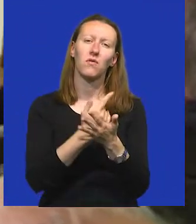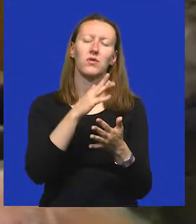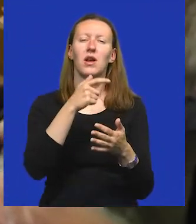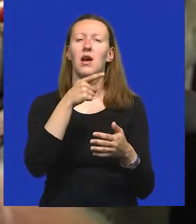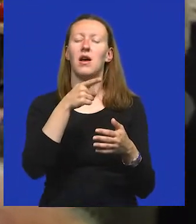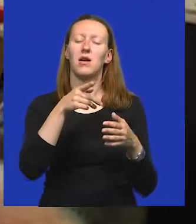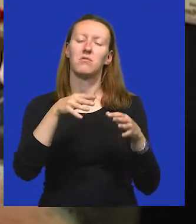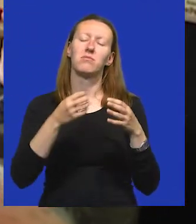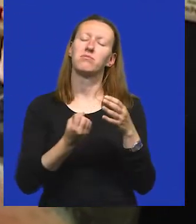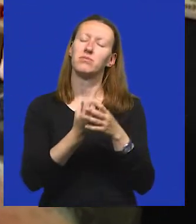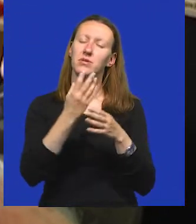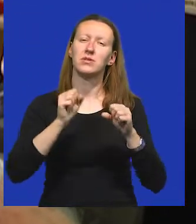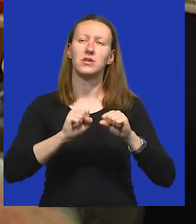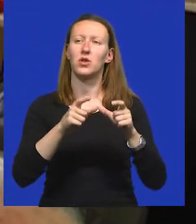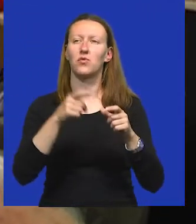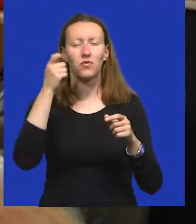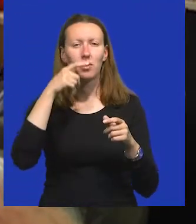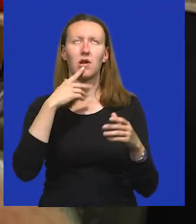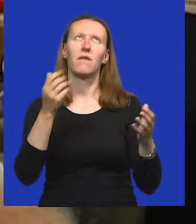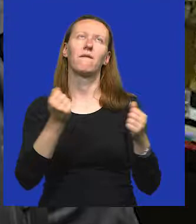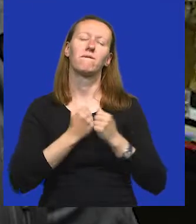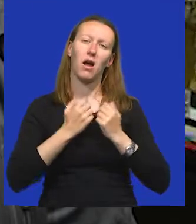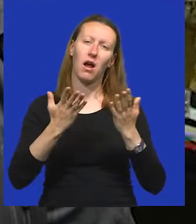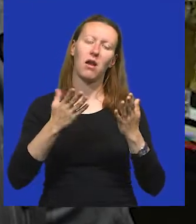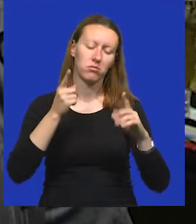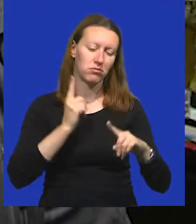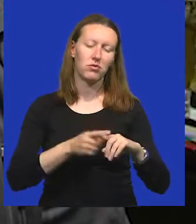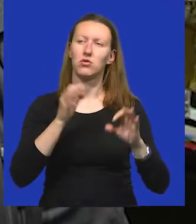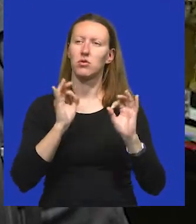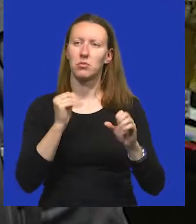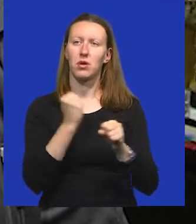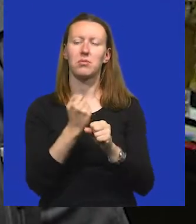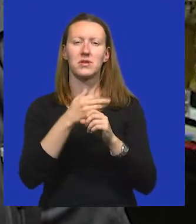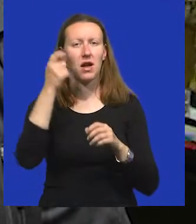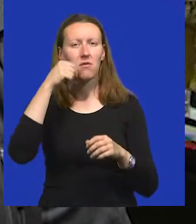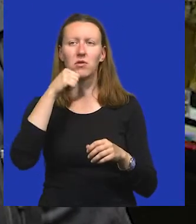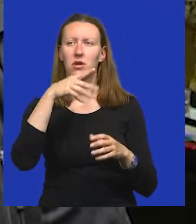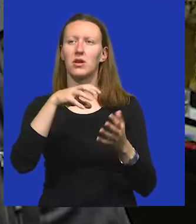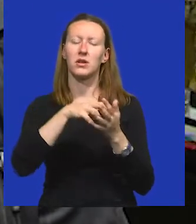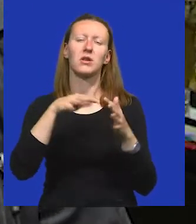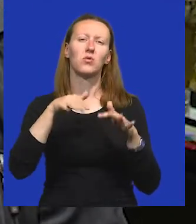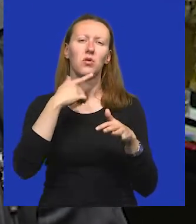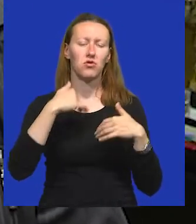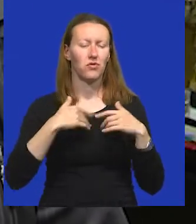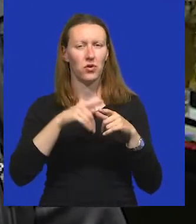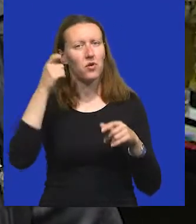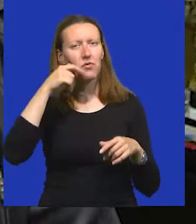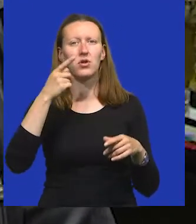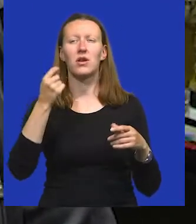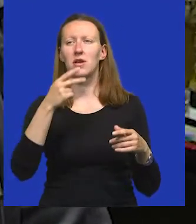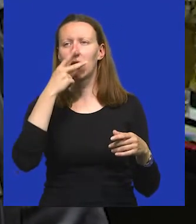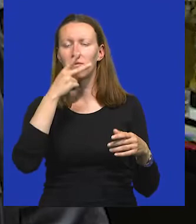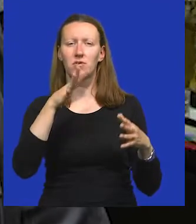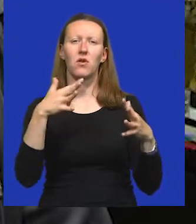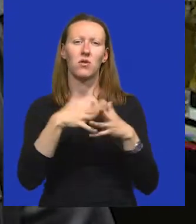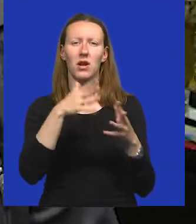novità nell'ecologia nella città di Dignano. Finalmente, una roba giusta fatta per Dignano e i dignaniesi,